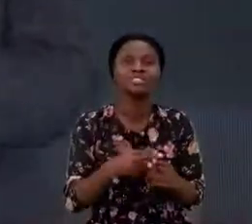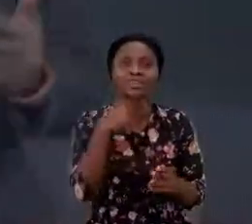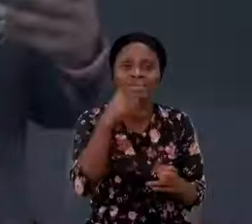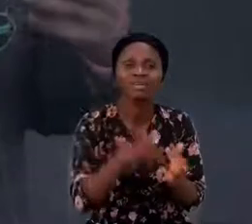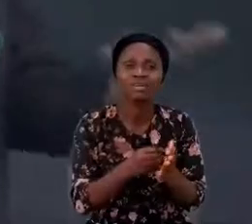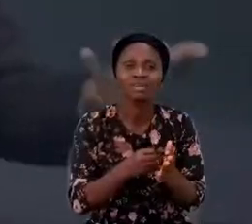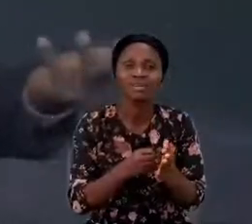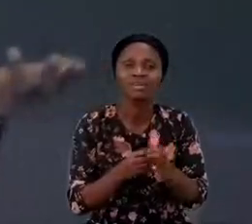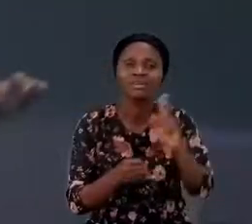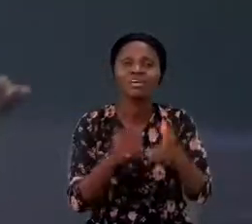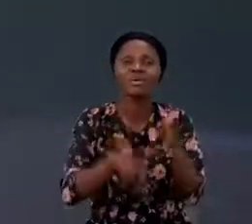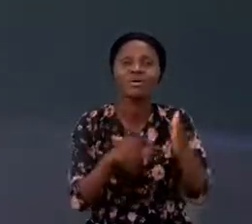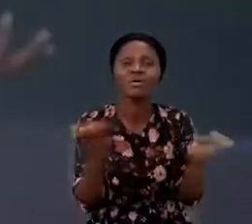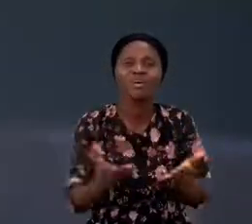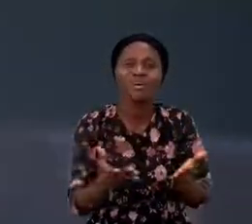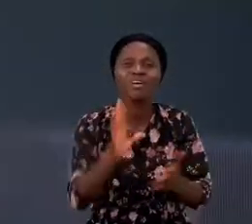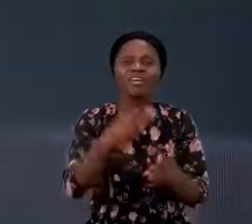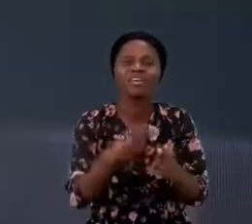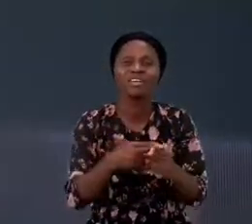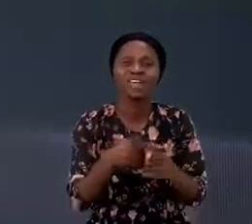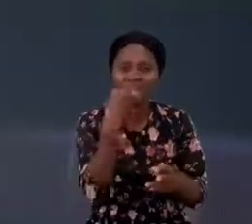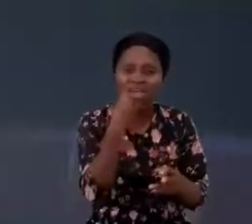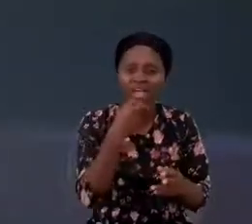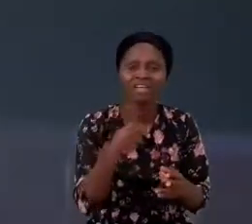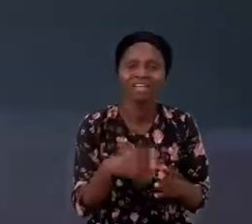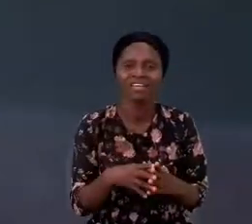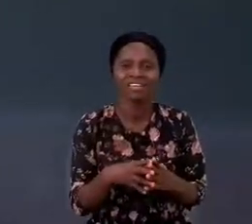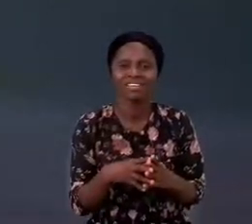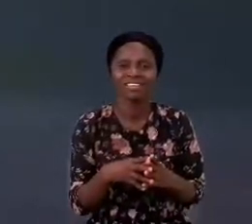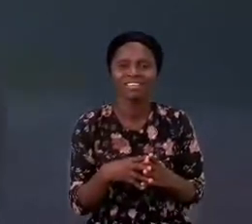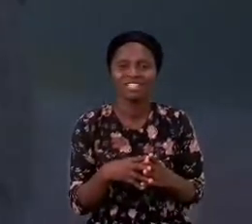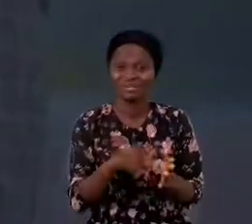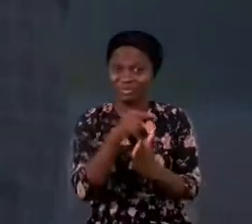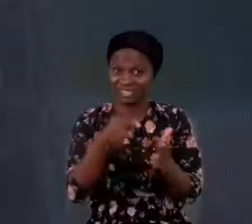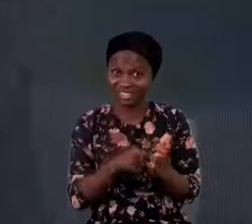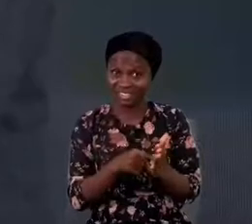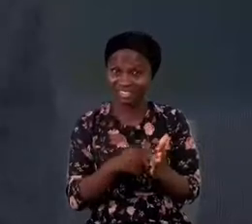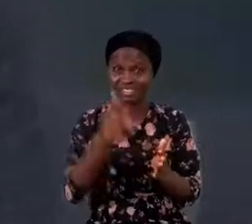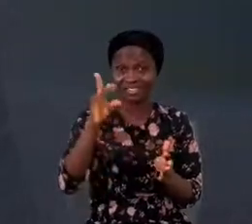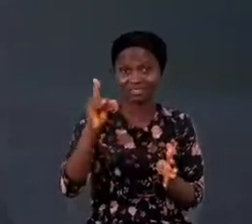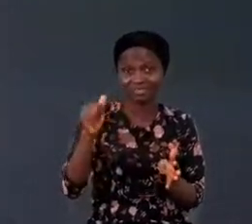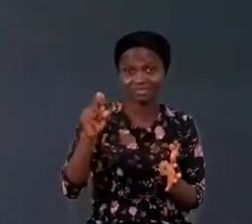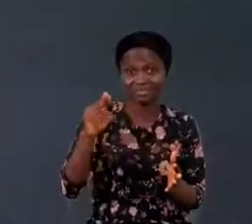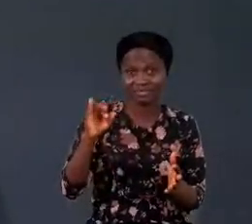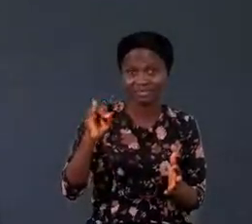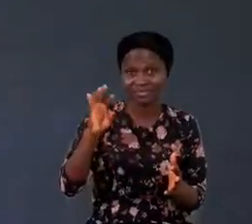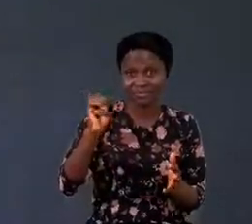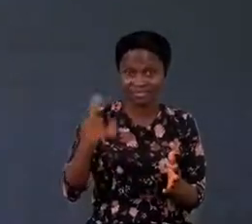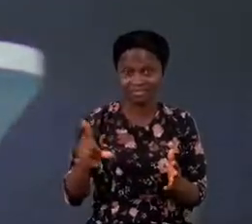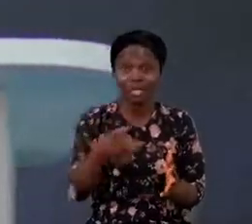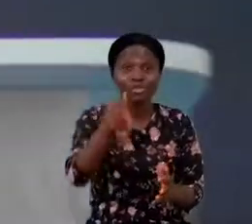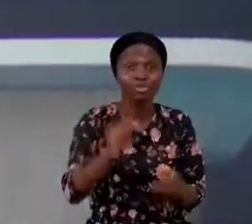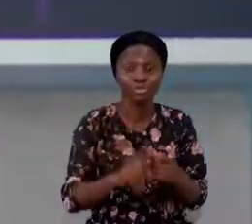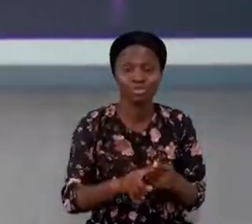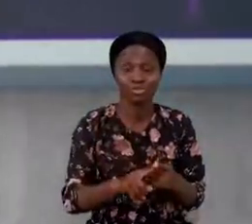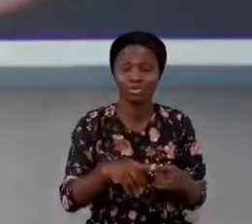Ce Daniel, tu dois te sortir de la foule. Tu dois te sortir de la foule. Si